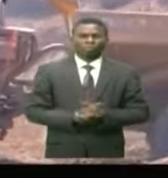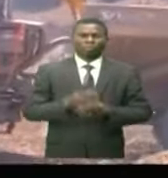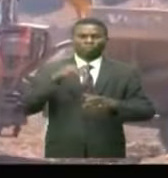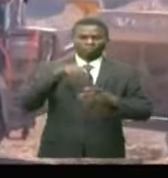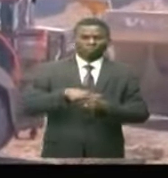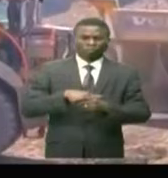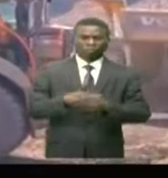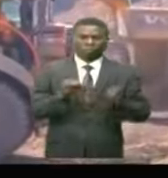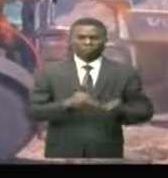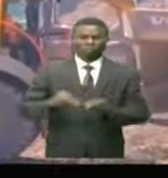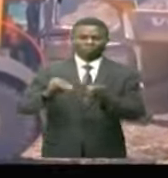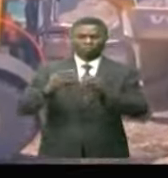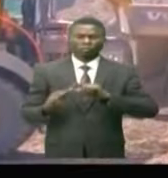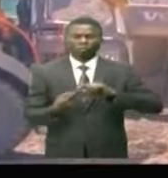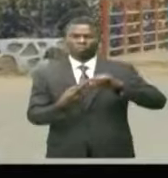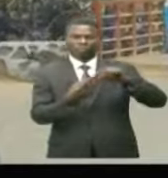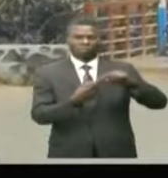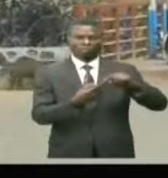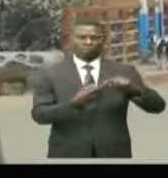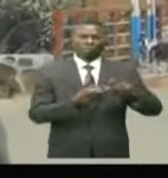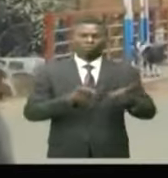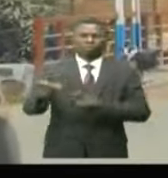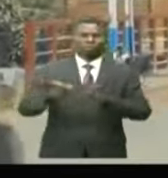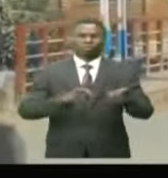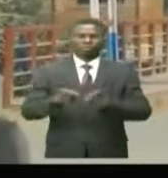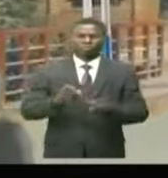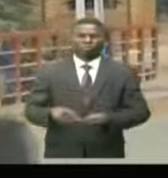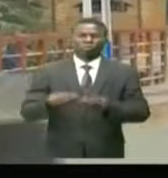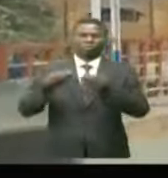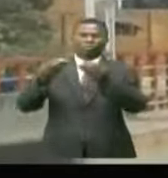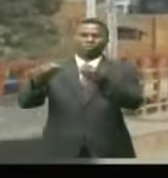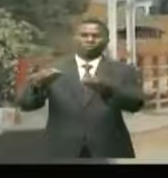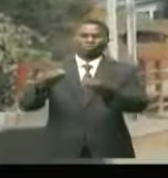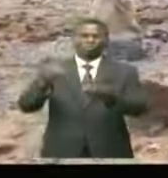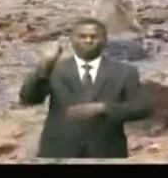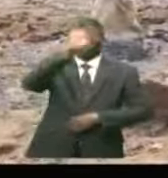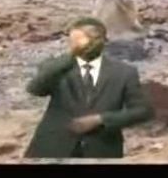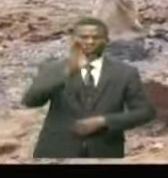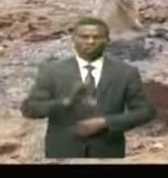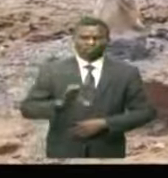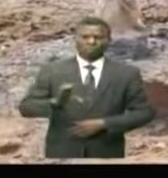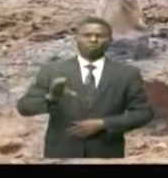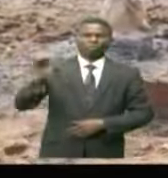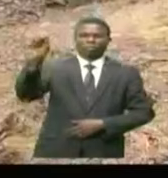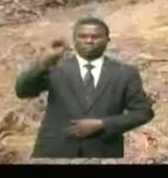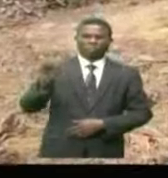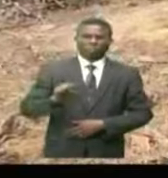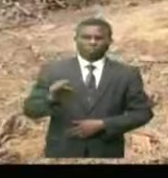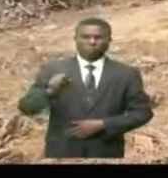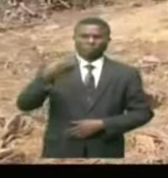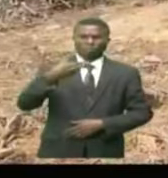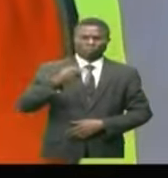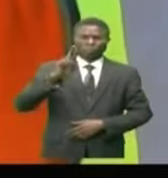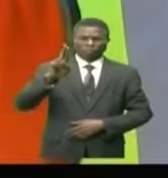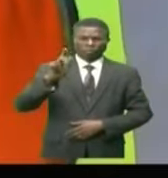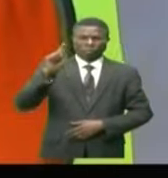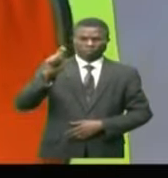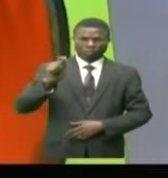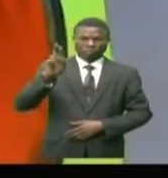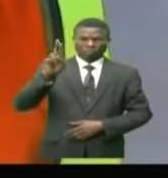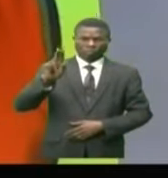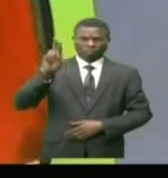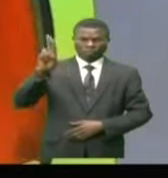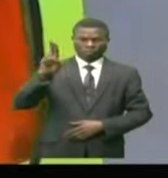travers l'organisme spécialisé de la gestion de la dotation de la commune de Chitouru, exécute deux projets axés sur